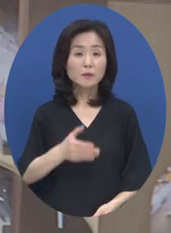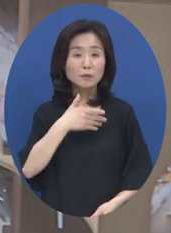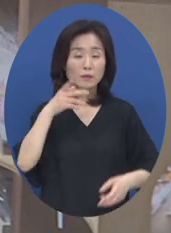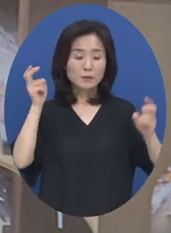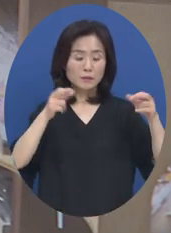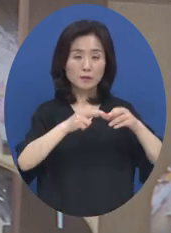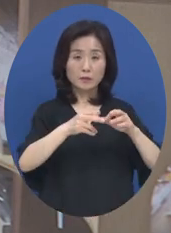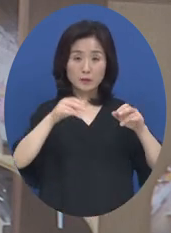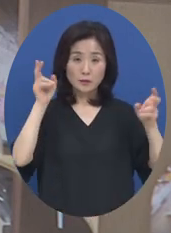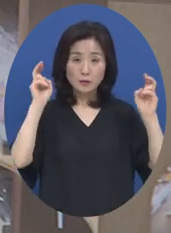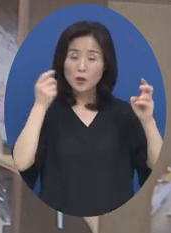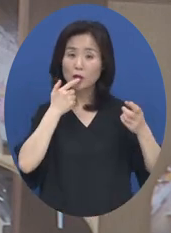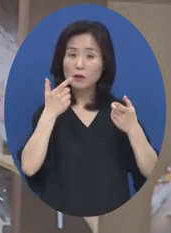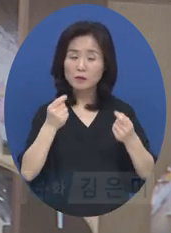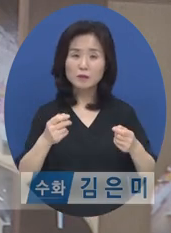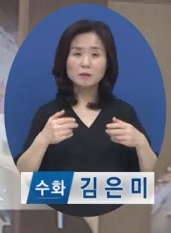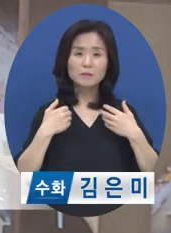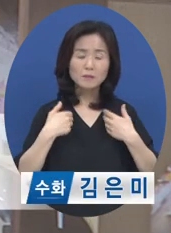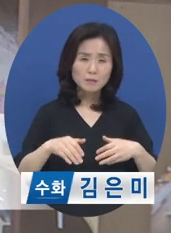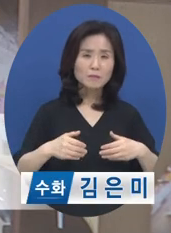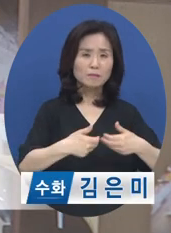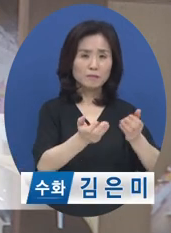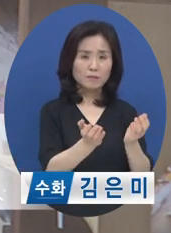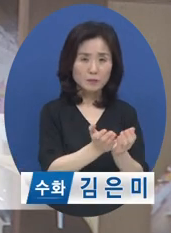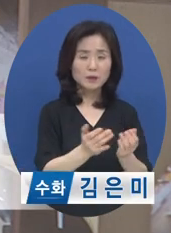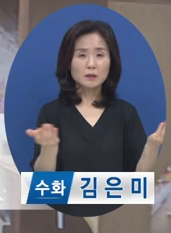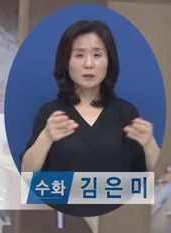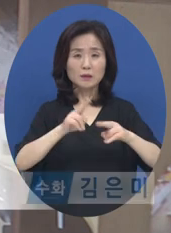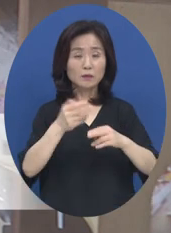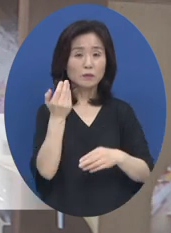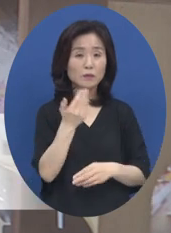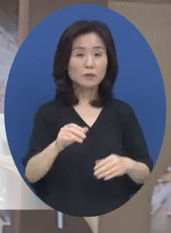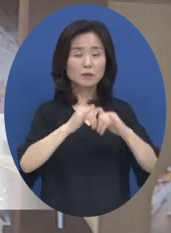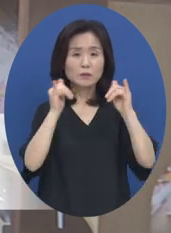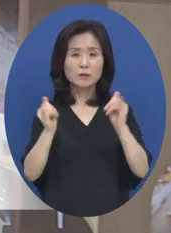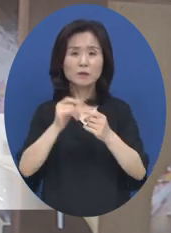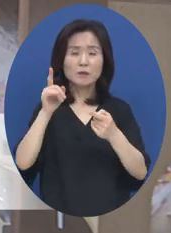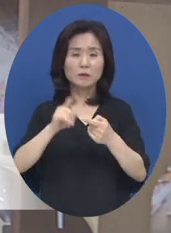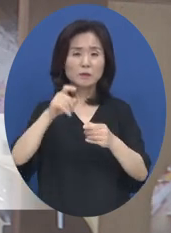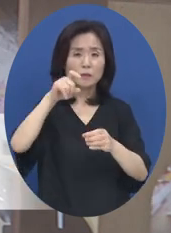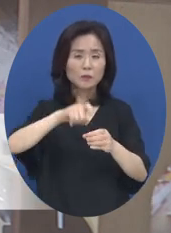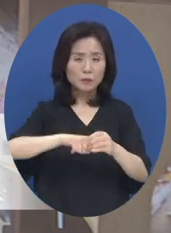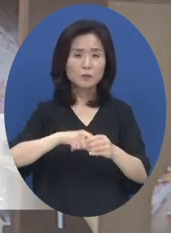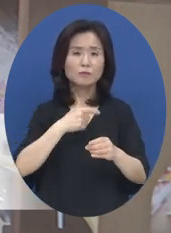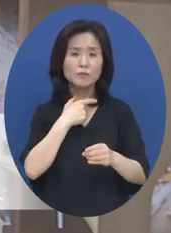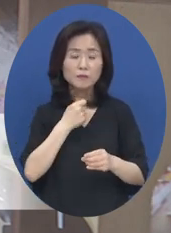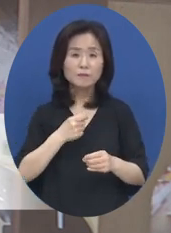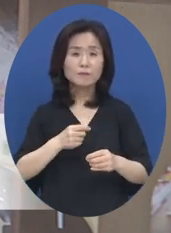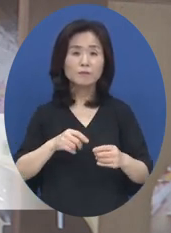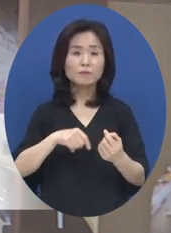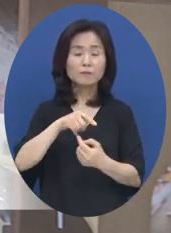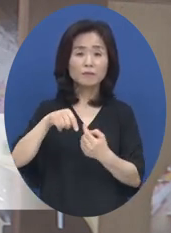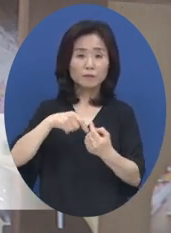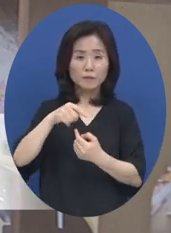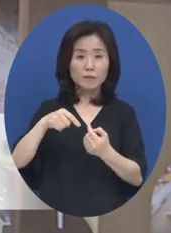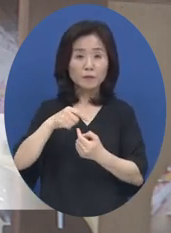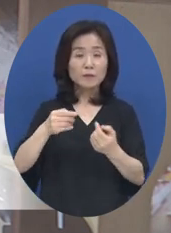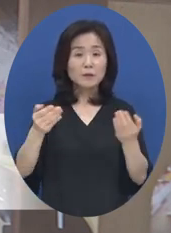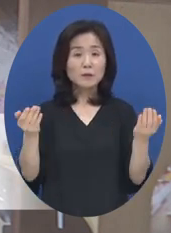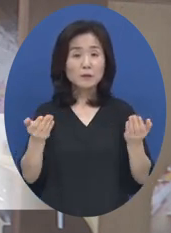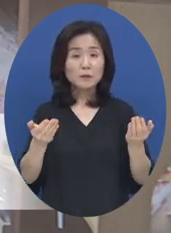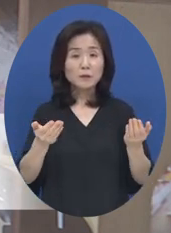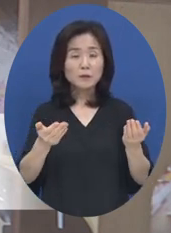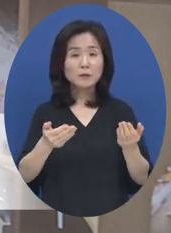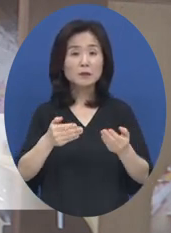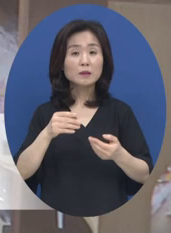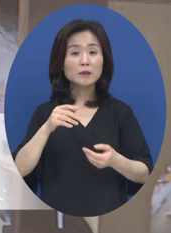노인기업, 장애인기업처럼 취약계층에게 일자리를 제공하는 등 사회적인 목적을 추구하며 영업활동을 하는 기업을 사회적